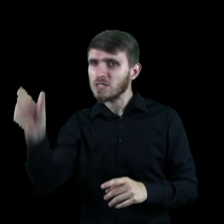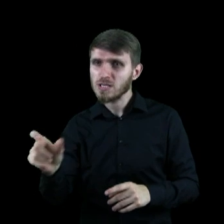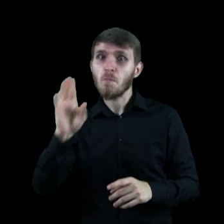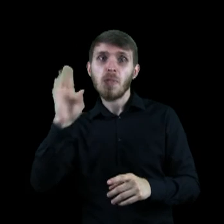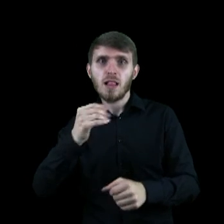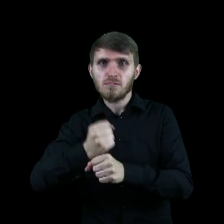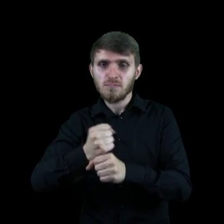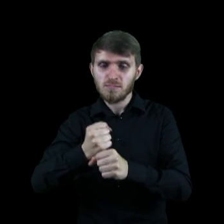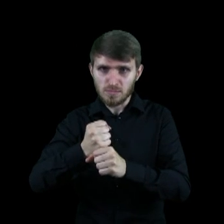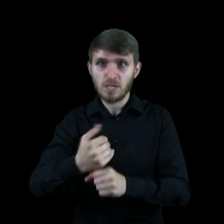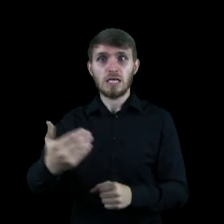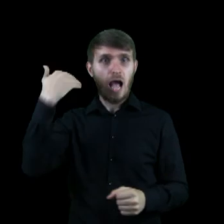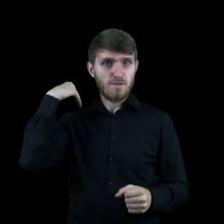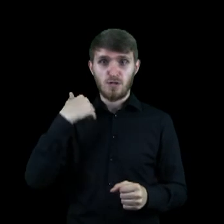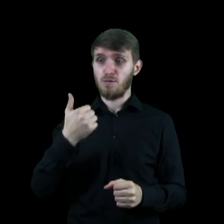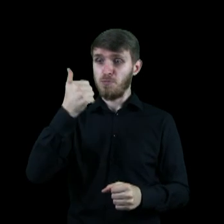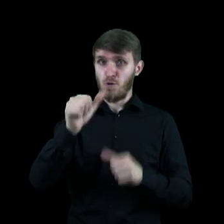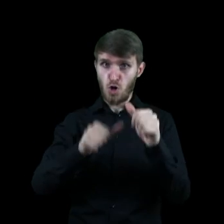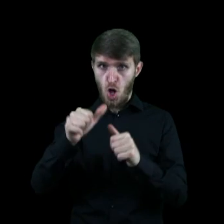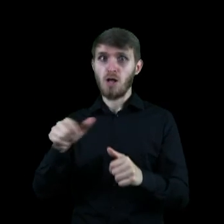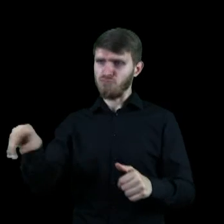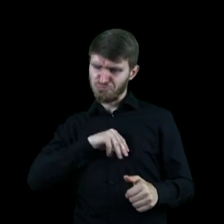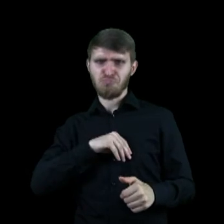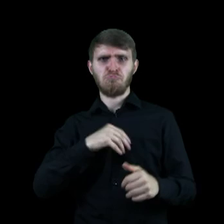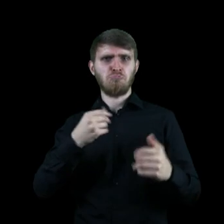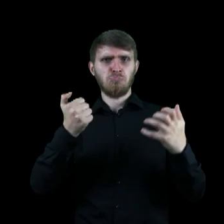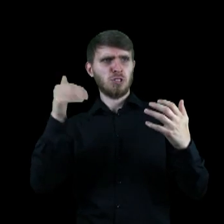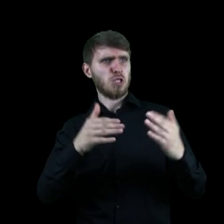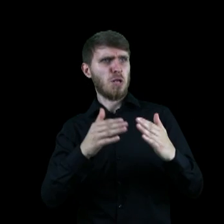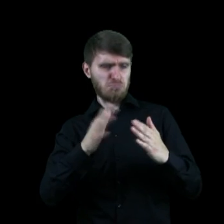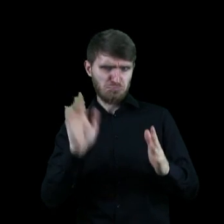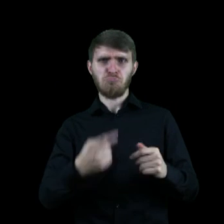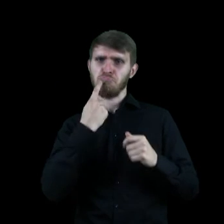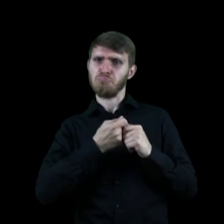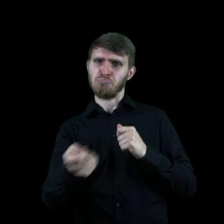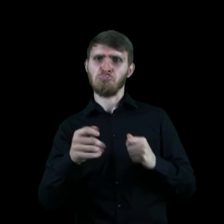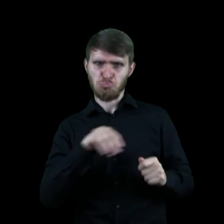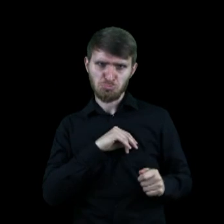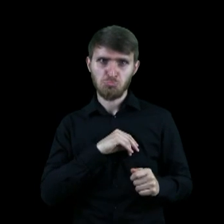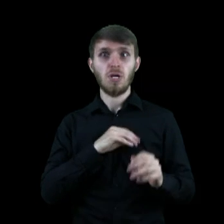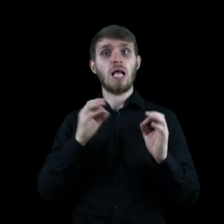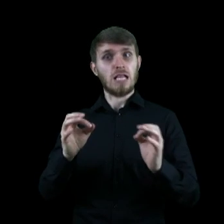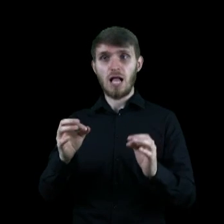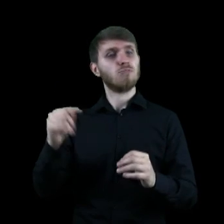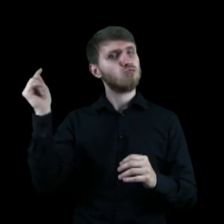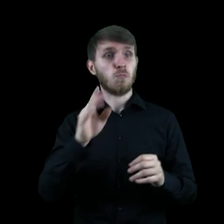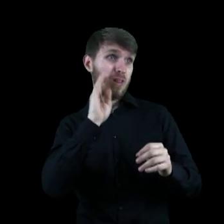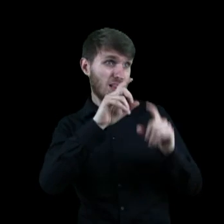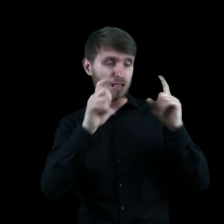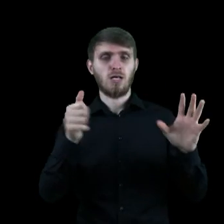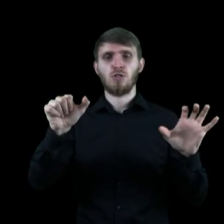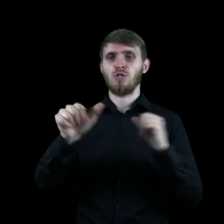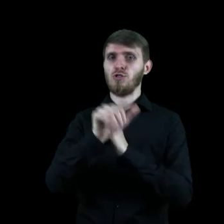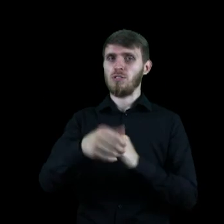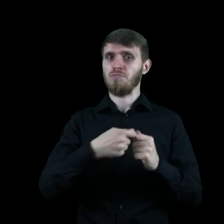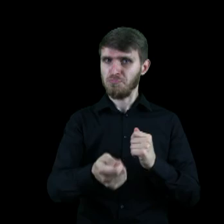w roku pierwszym było stać na dom za 600 tysięcy złotych, teraz mógłby zapłacić za niego 660 tysięcy